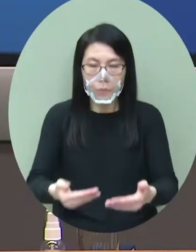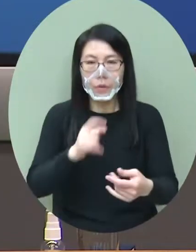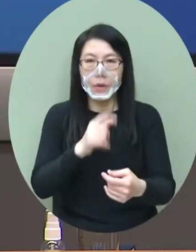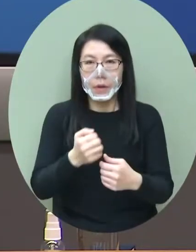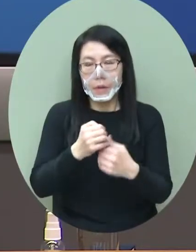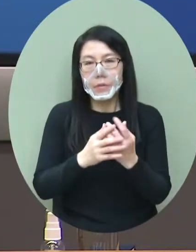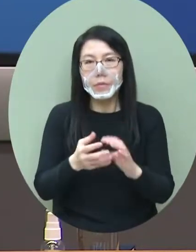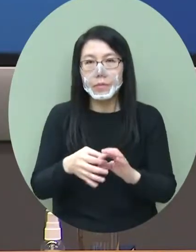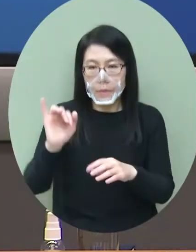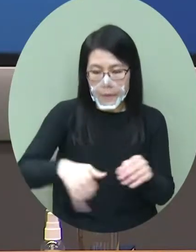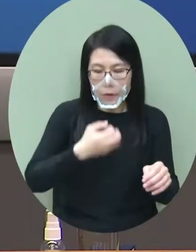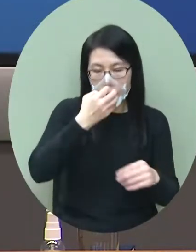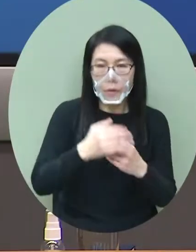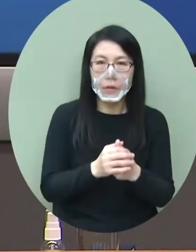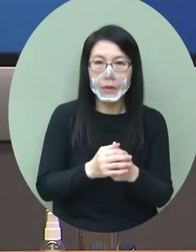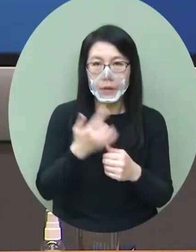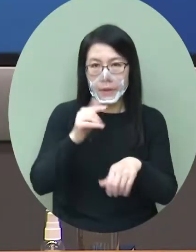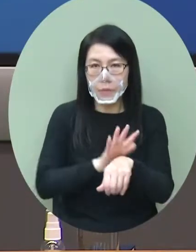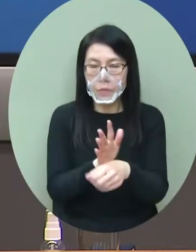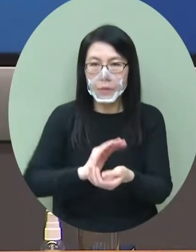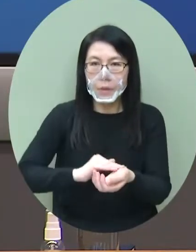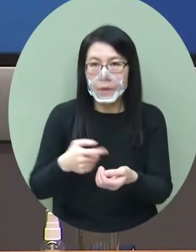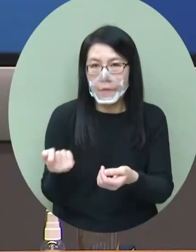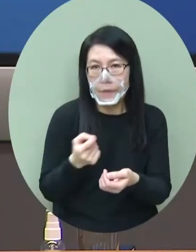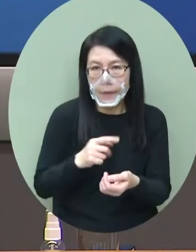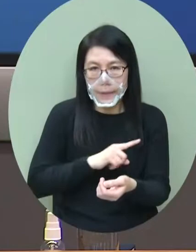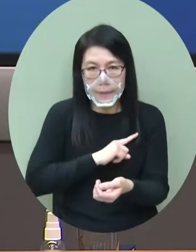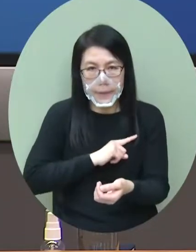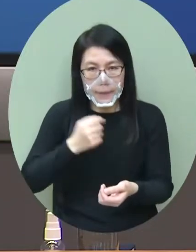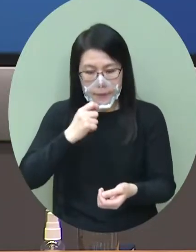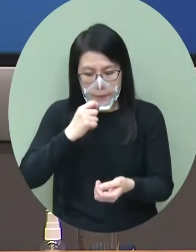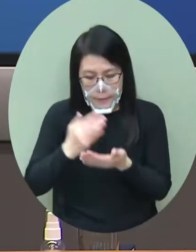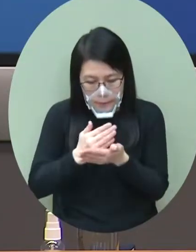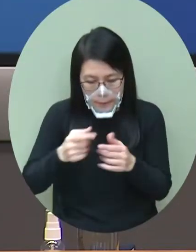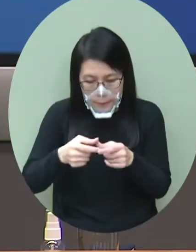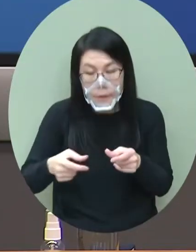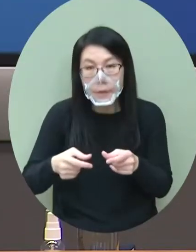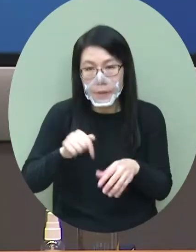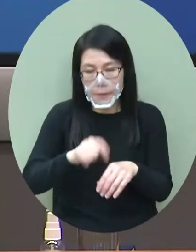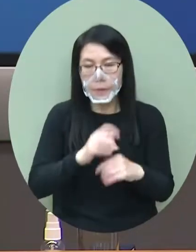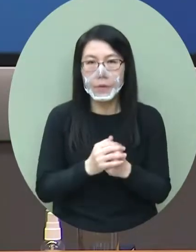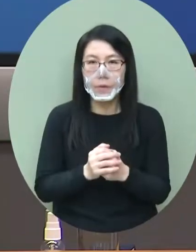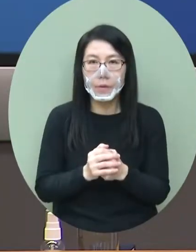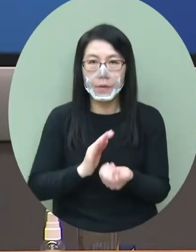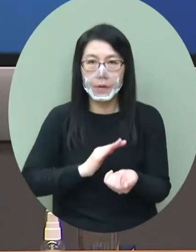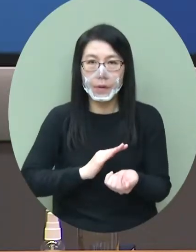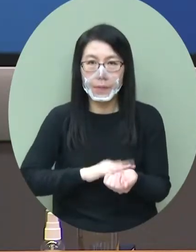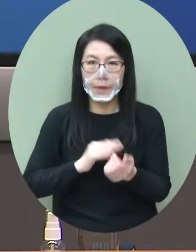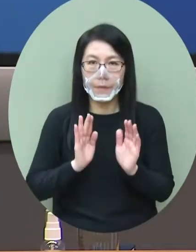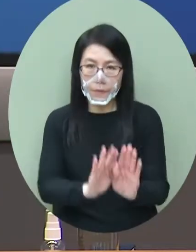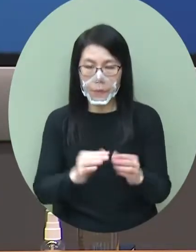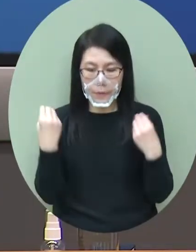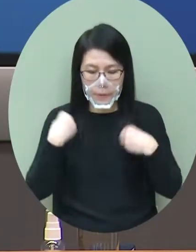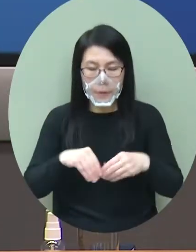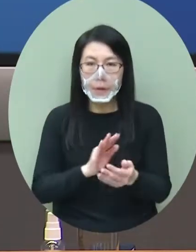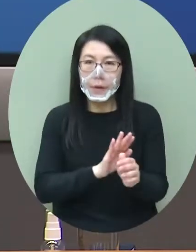的物资到香港，当中呢包括了新冠病毒快速抗原测试剂，还